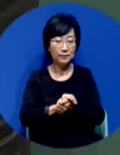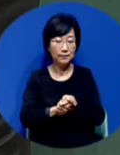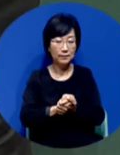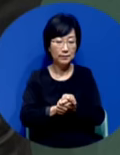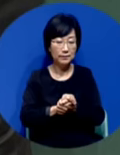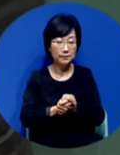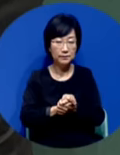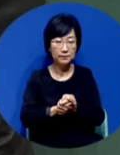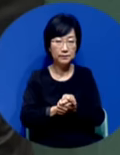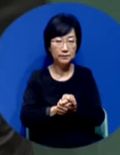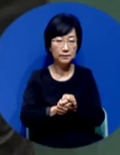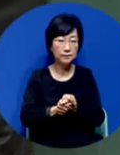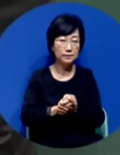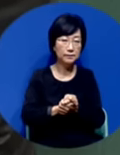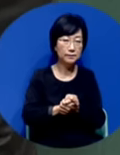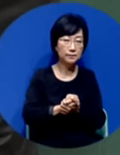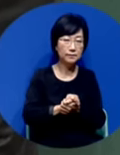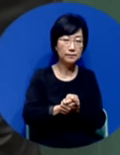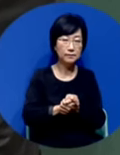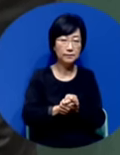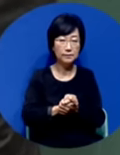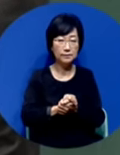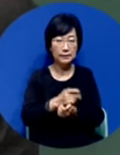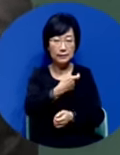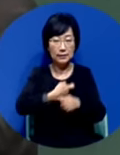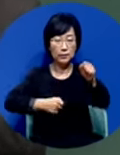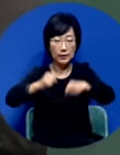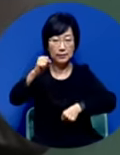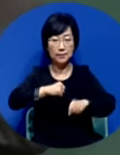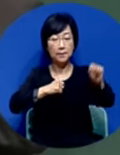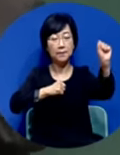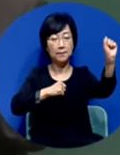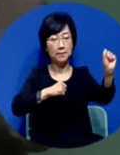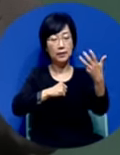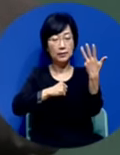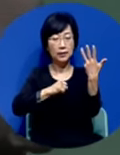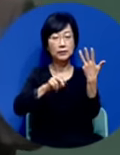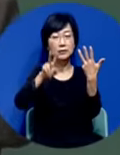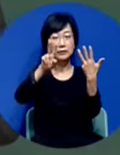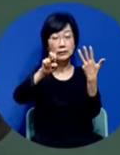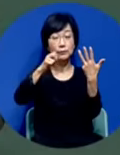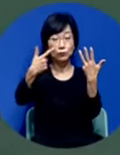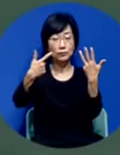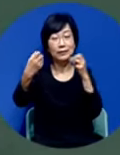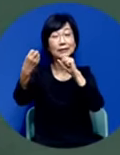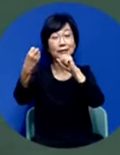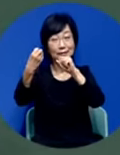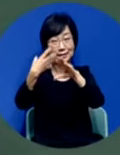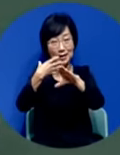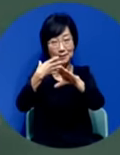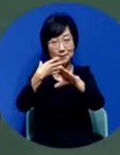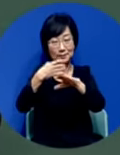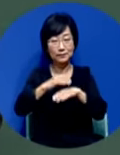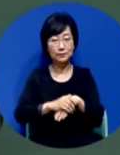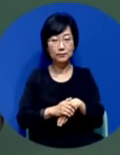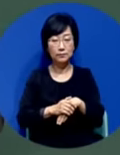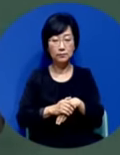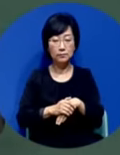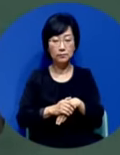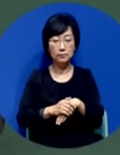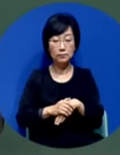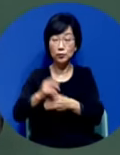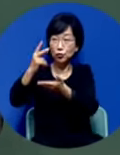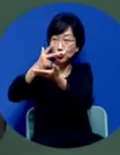이제 옵니다. 这个时候当然会来的。 사도행 8장 26절. 사도행전 8장 26절. 주의 사자가